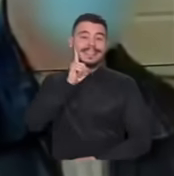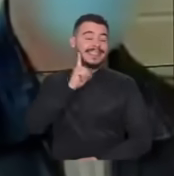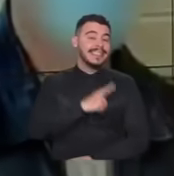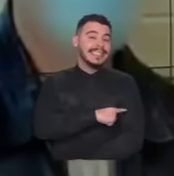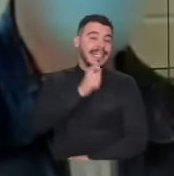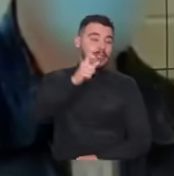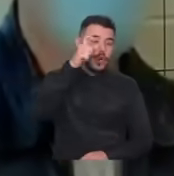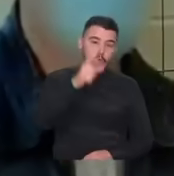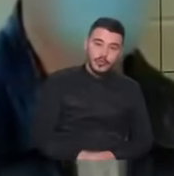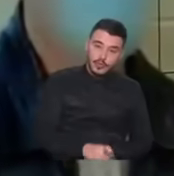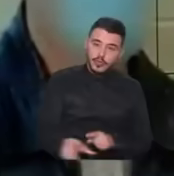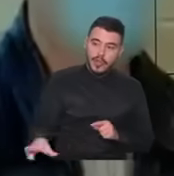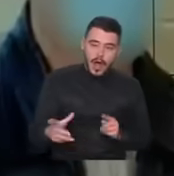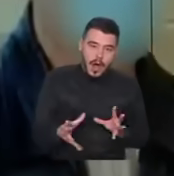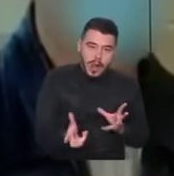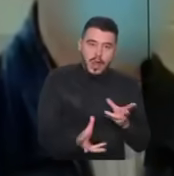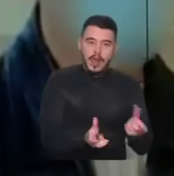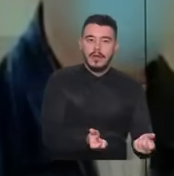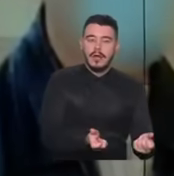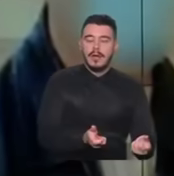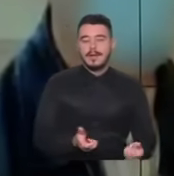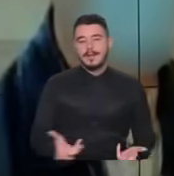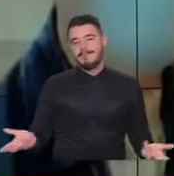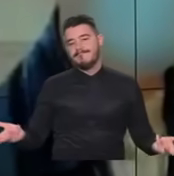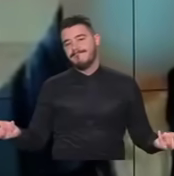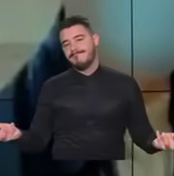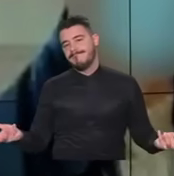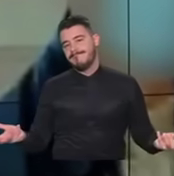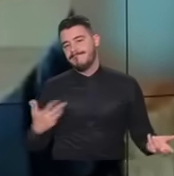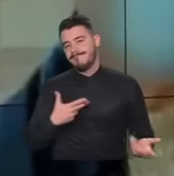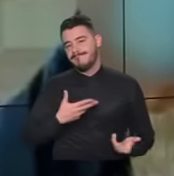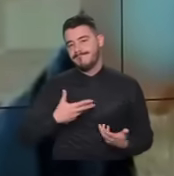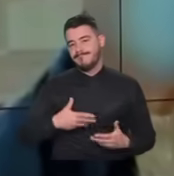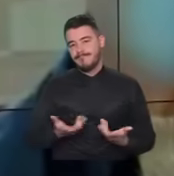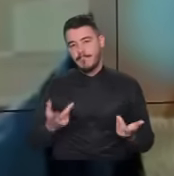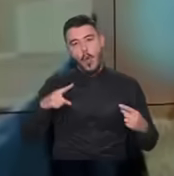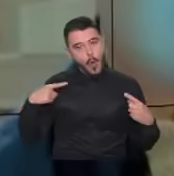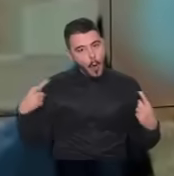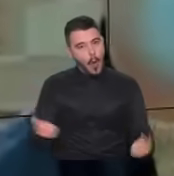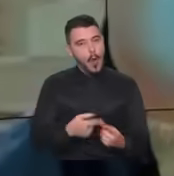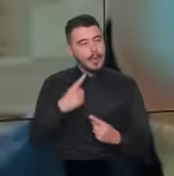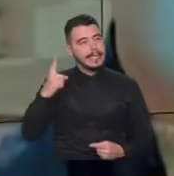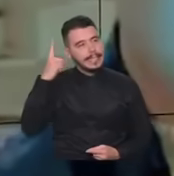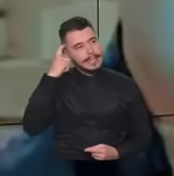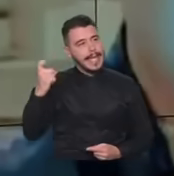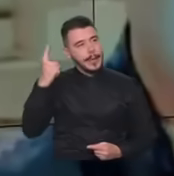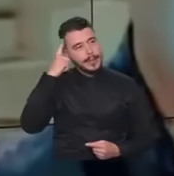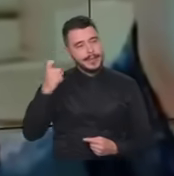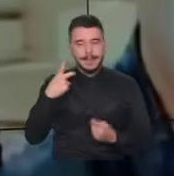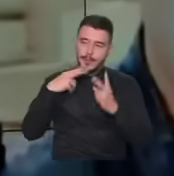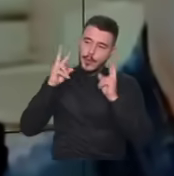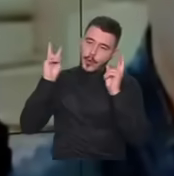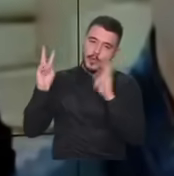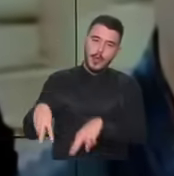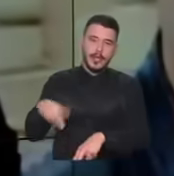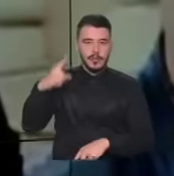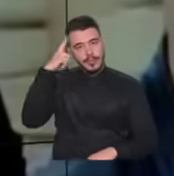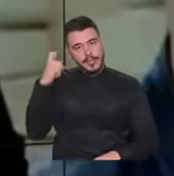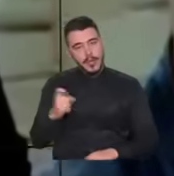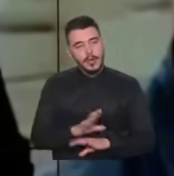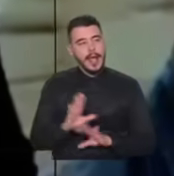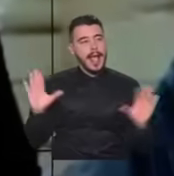του νοσοκομείου. Αλλά πραγματικά δεν μπορεί κανείς να χωνέψει ότι αυτό το πράγμα. Το ξέραν όλοι ότι ο άνθρωπος αυτός είχε τέτοια συμπεριφορά